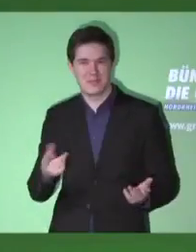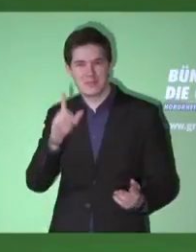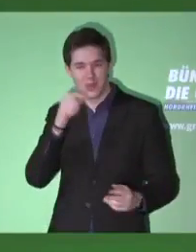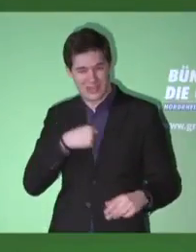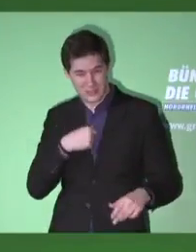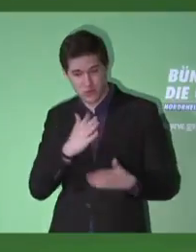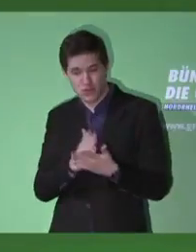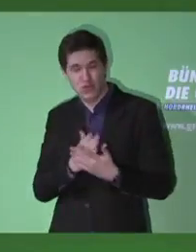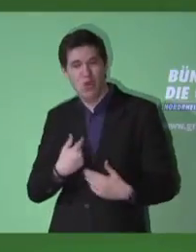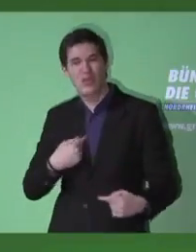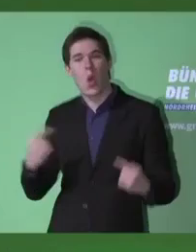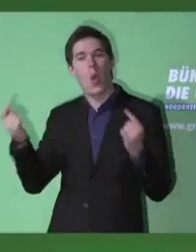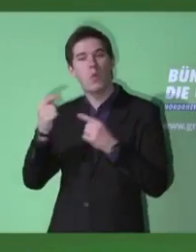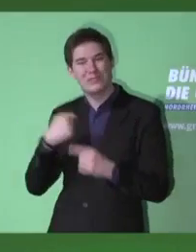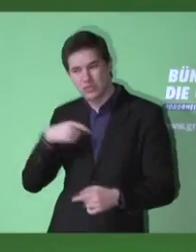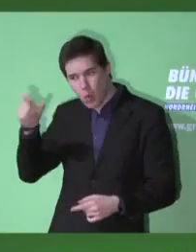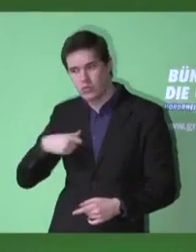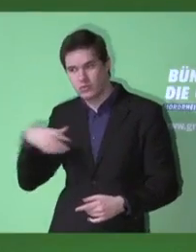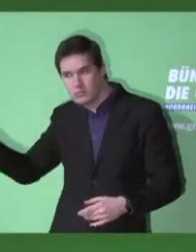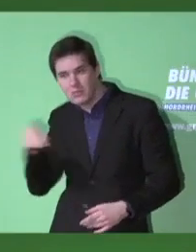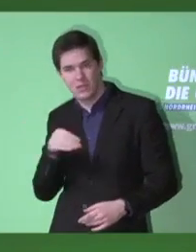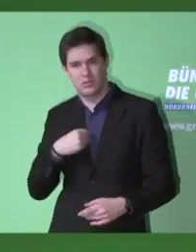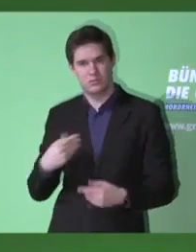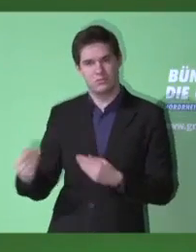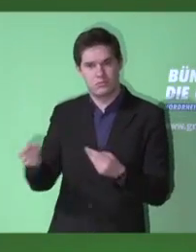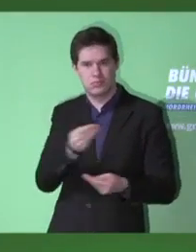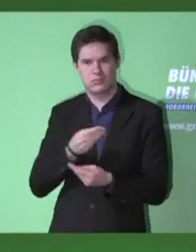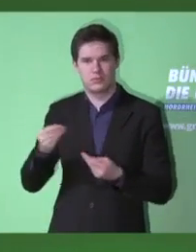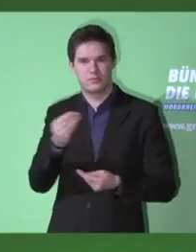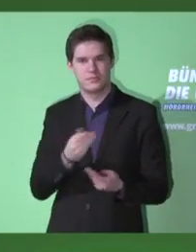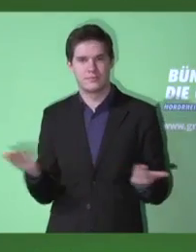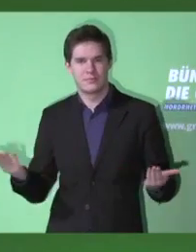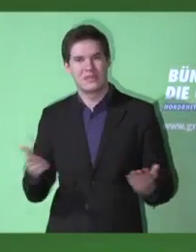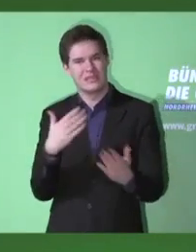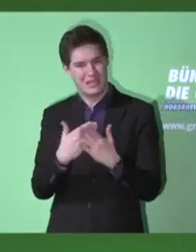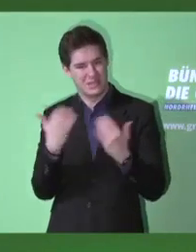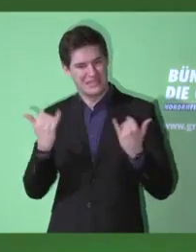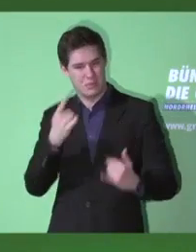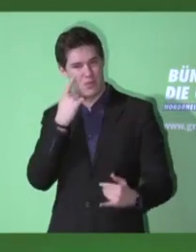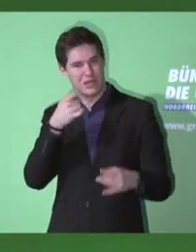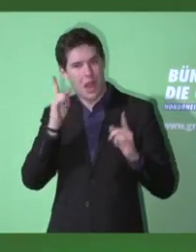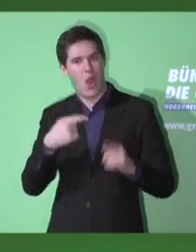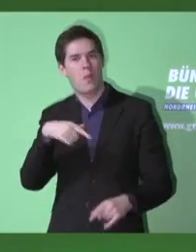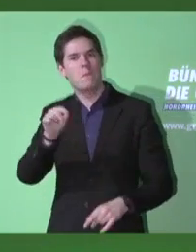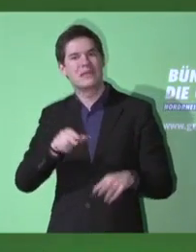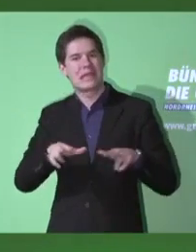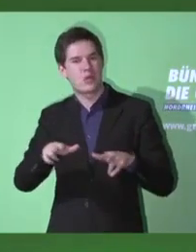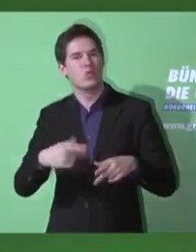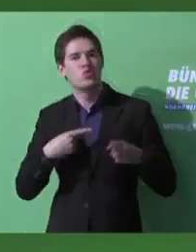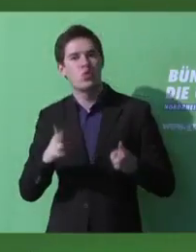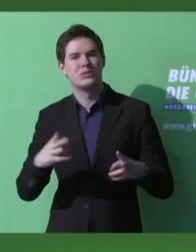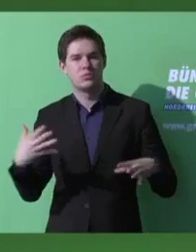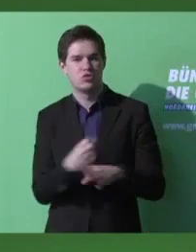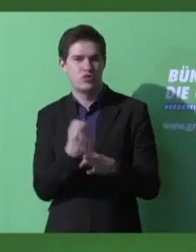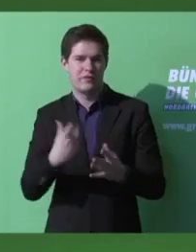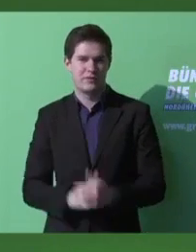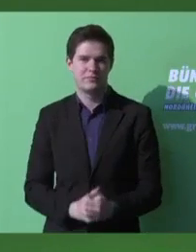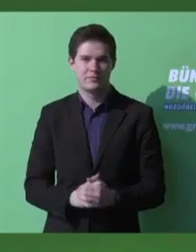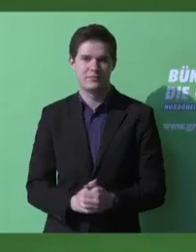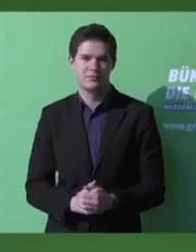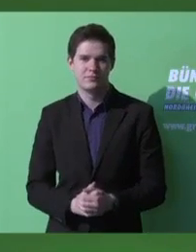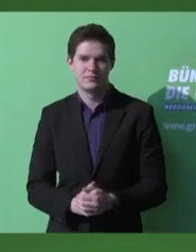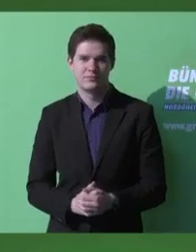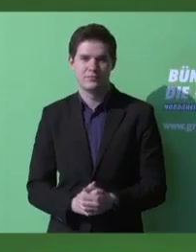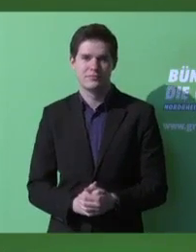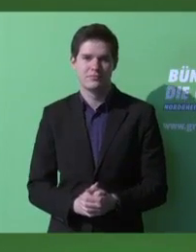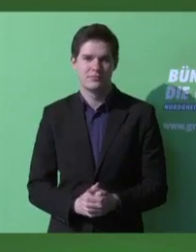in Regierungshandeln eingebunden. Darum, auch darum war die Minderheitsregierung so erfolgreich.